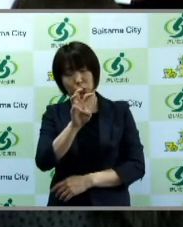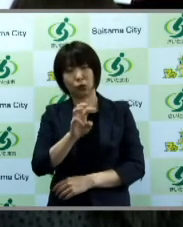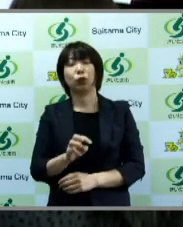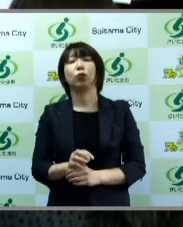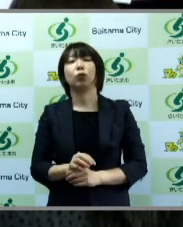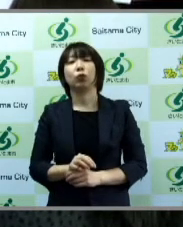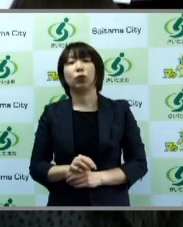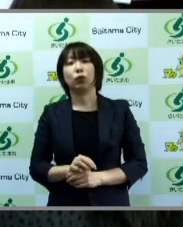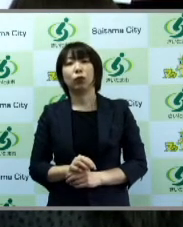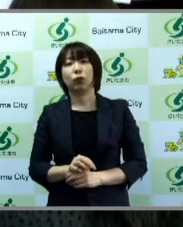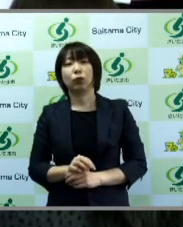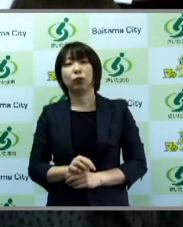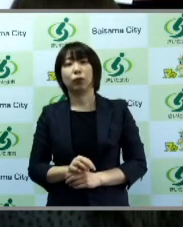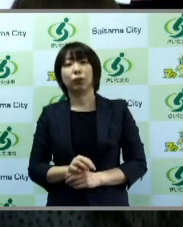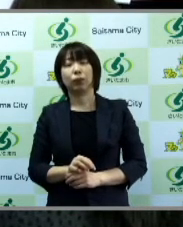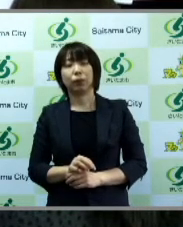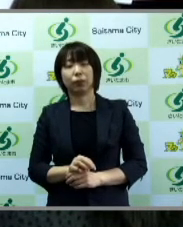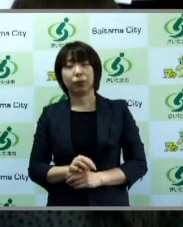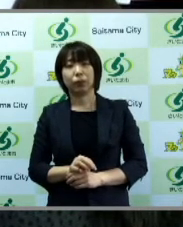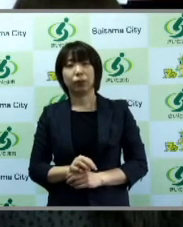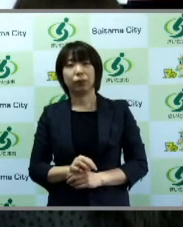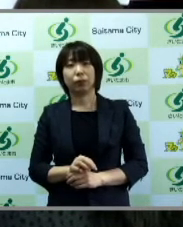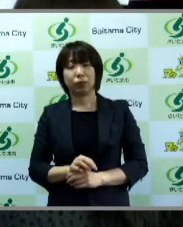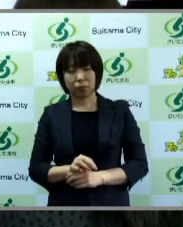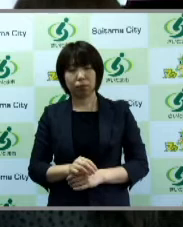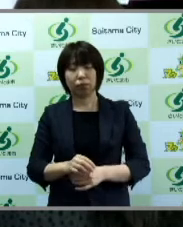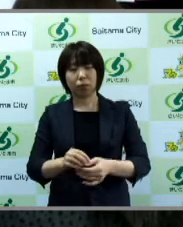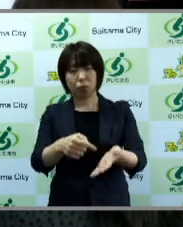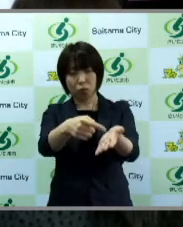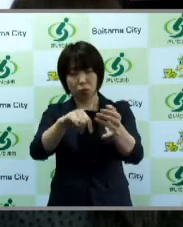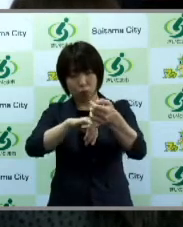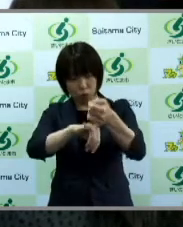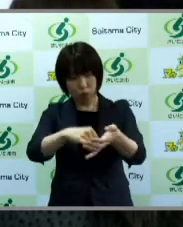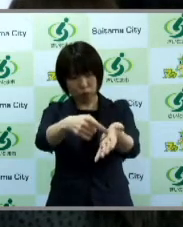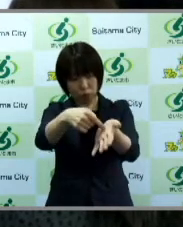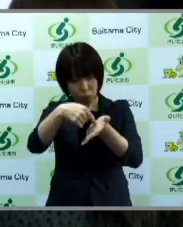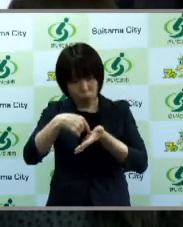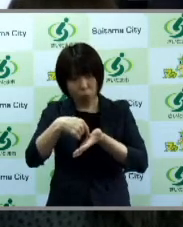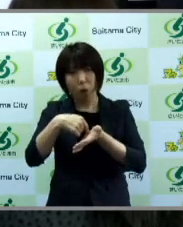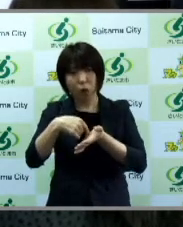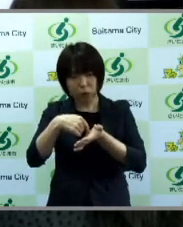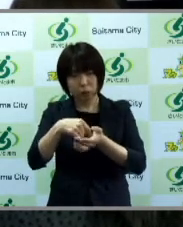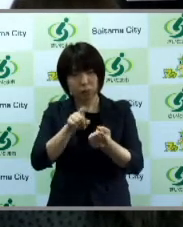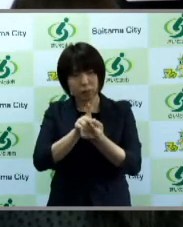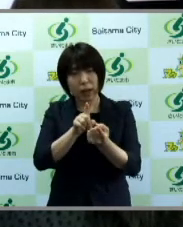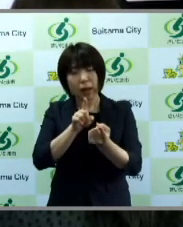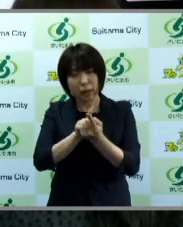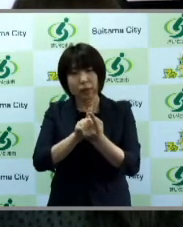まあ、予約状況に応じてということになろうかと思います。以上です。